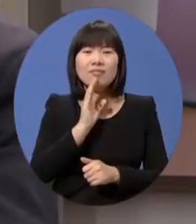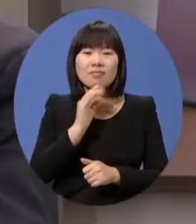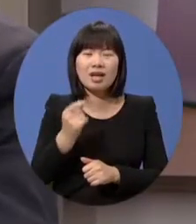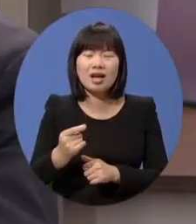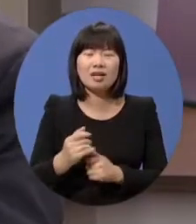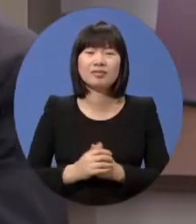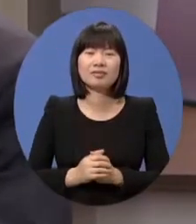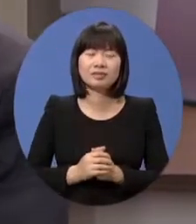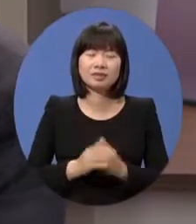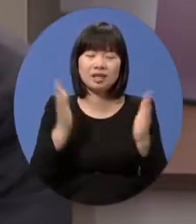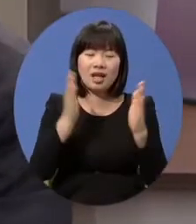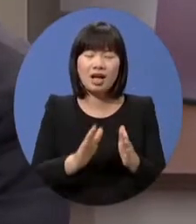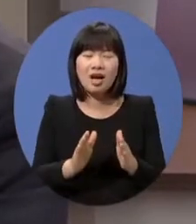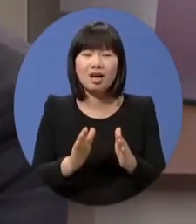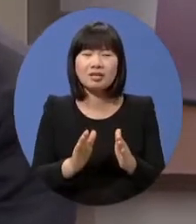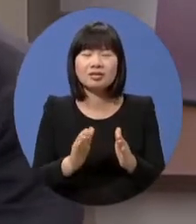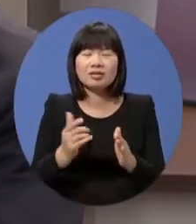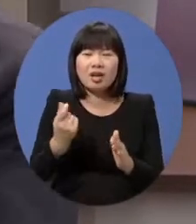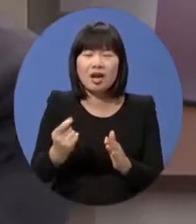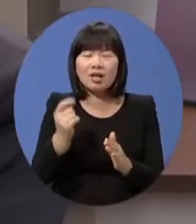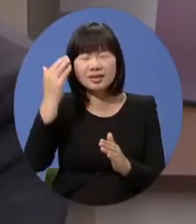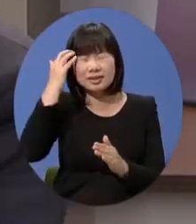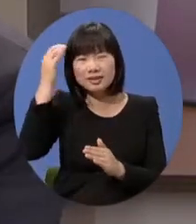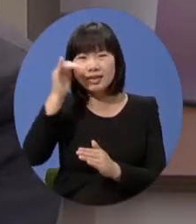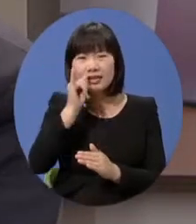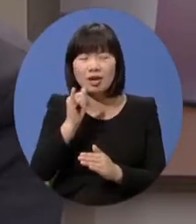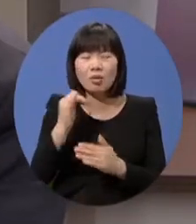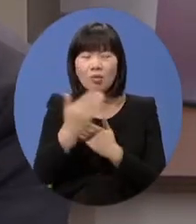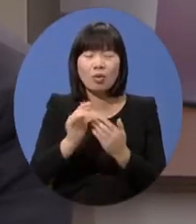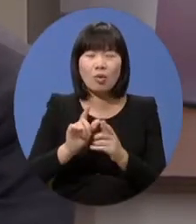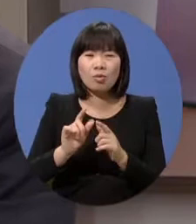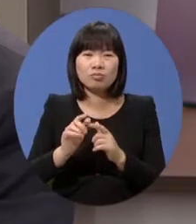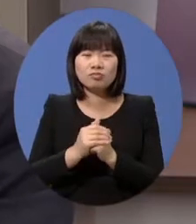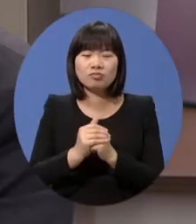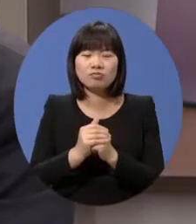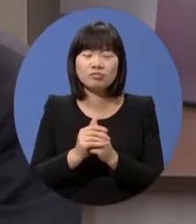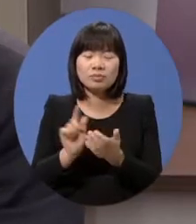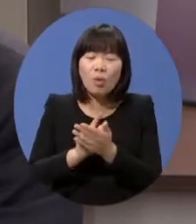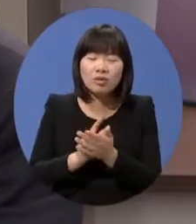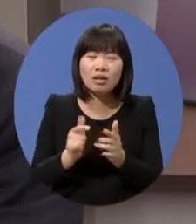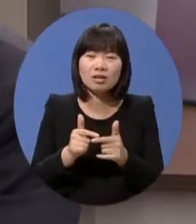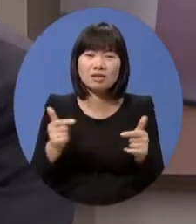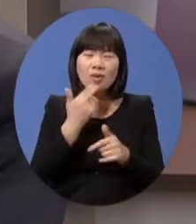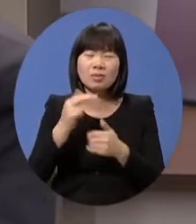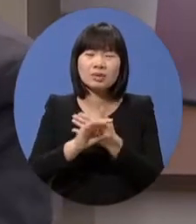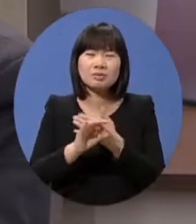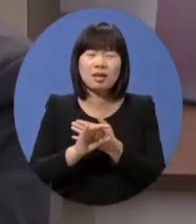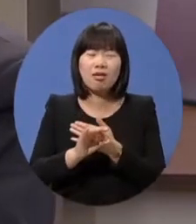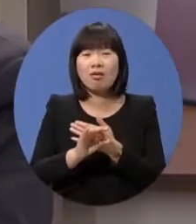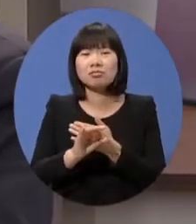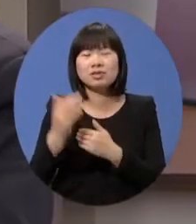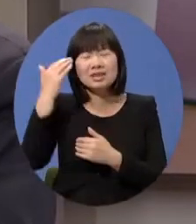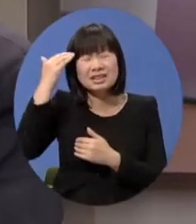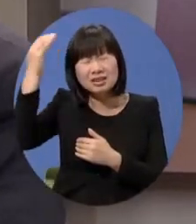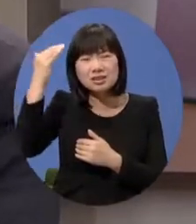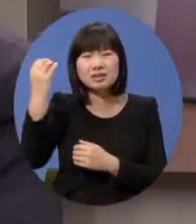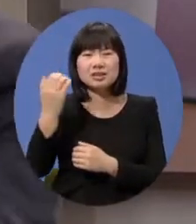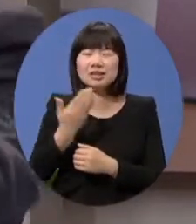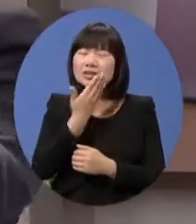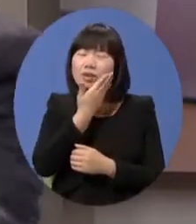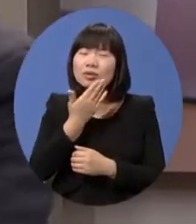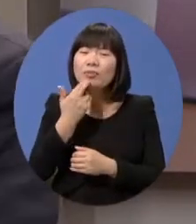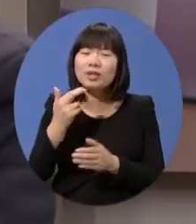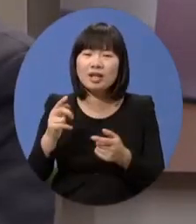애들한테 갖고 있는 똑같은 욕구와 키가 큰 거예요. 그러니까 몸무게가 늘지 않으면 재료가 없으니까 키가 안 큰다는 이미지 개념을 확실하게 애한테 심어줘야 됩니다. 그런데